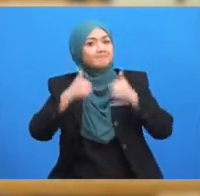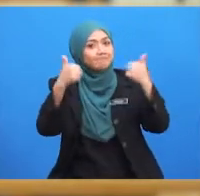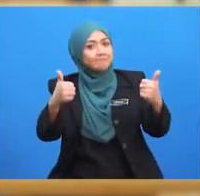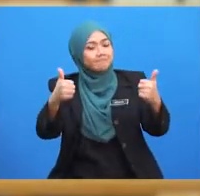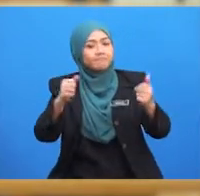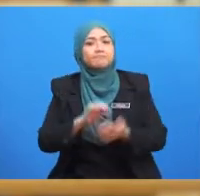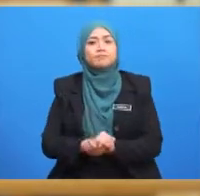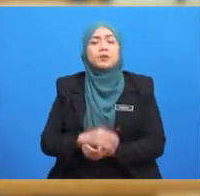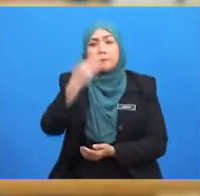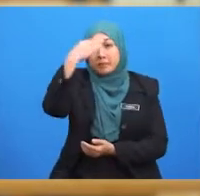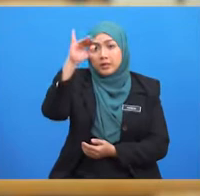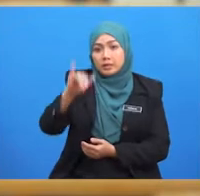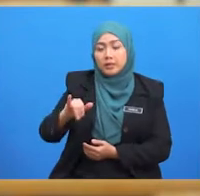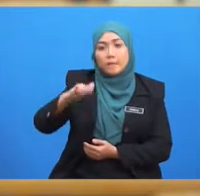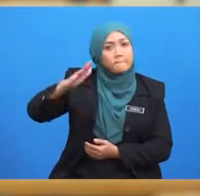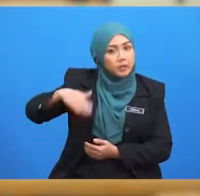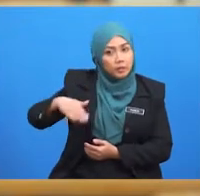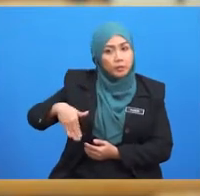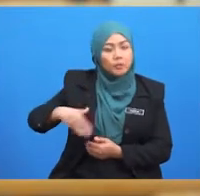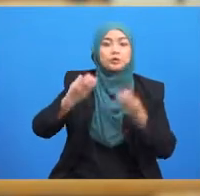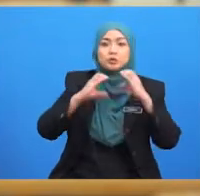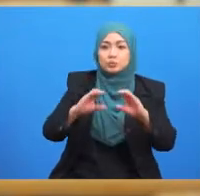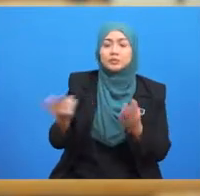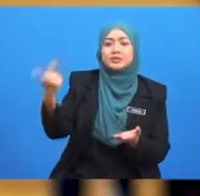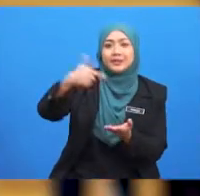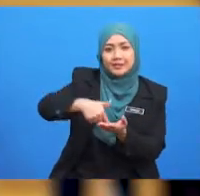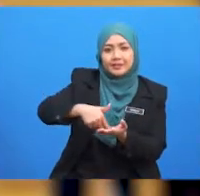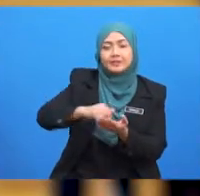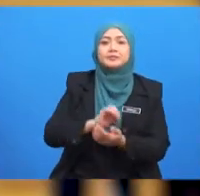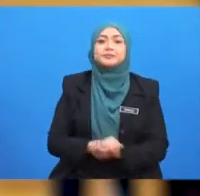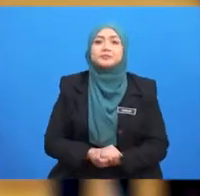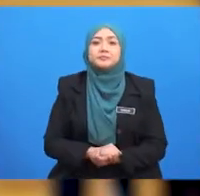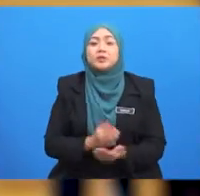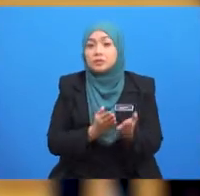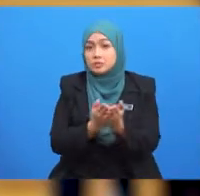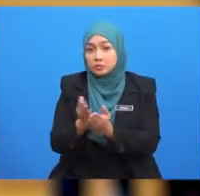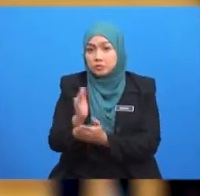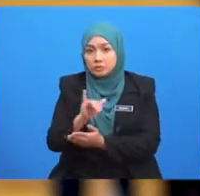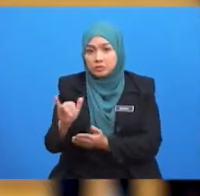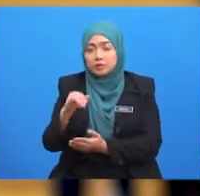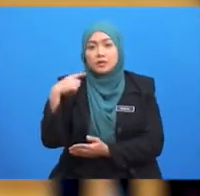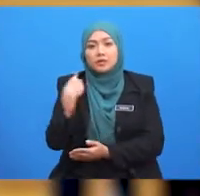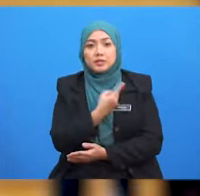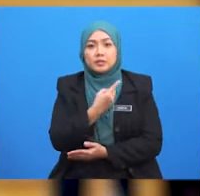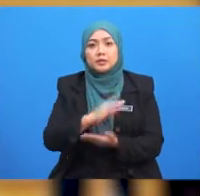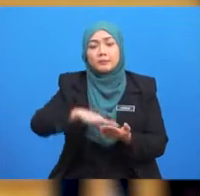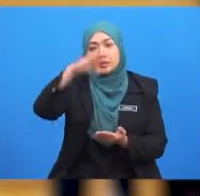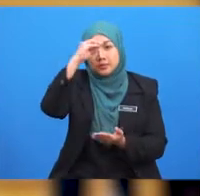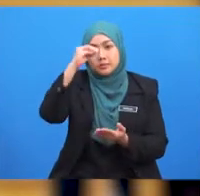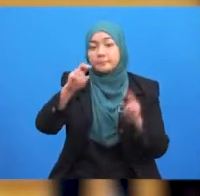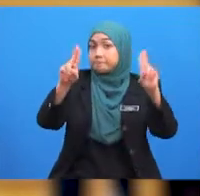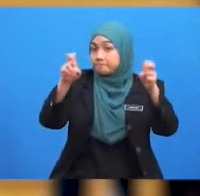bagi yang belum percaya juga Hai lagi seterusnya kita mempelajari Sharp